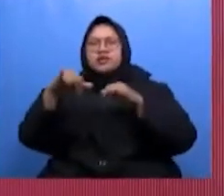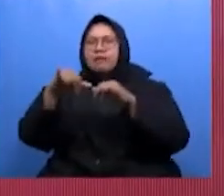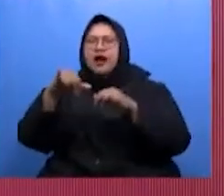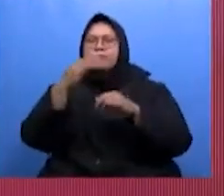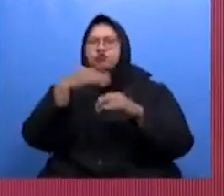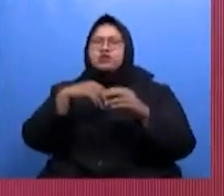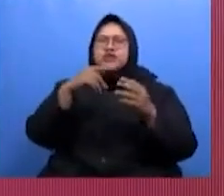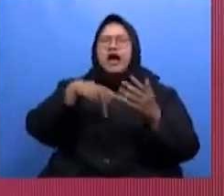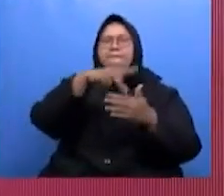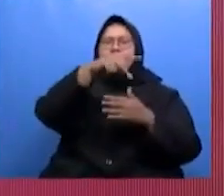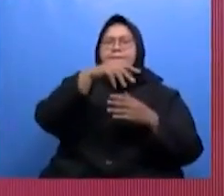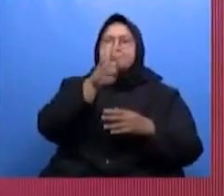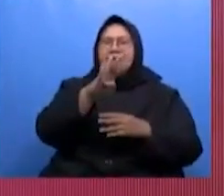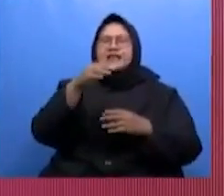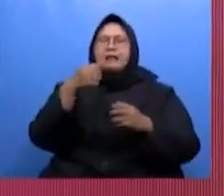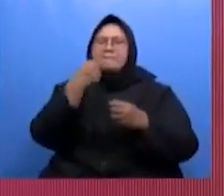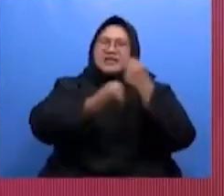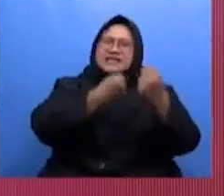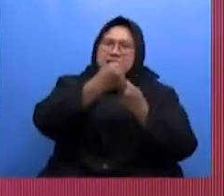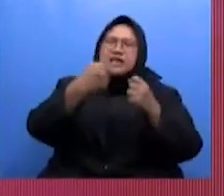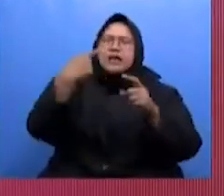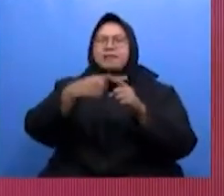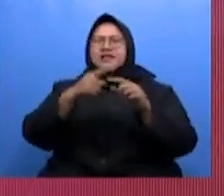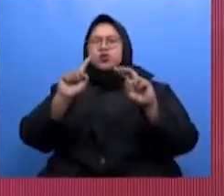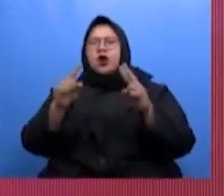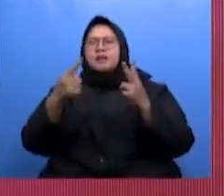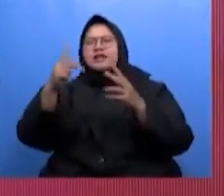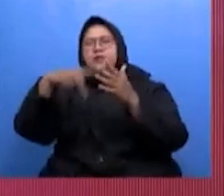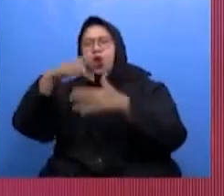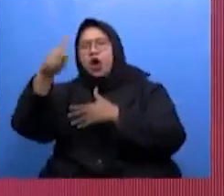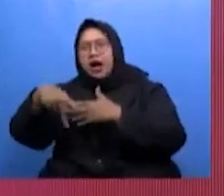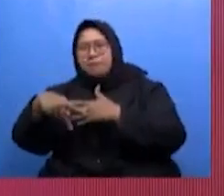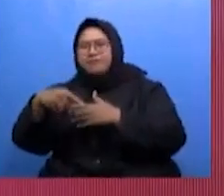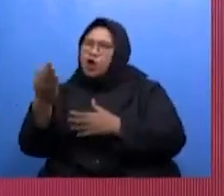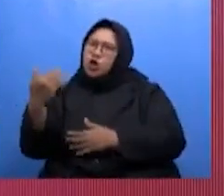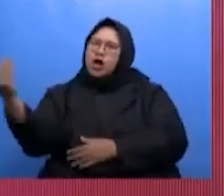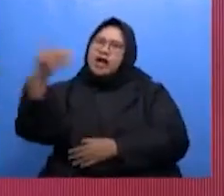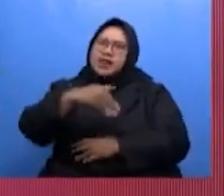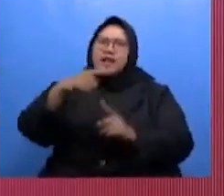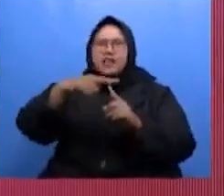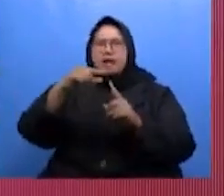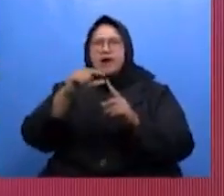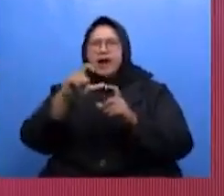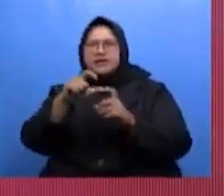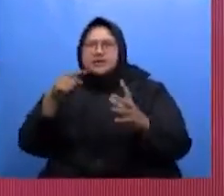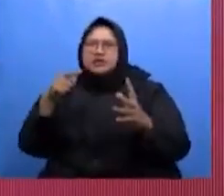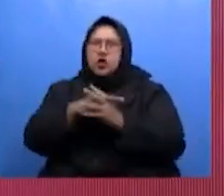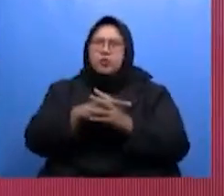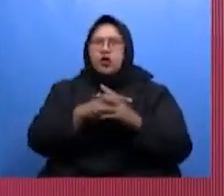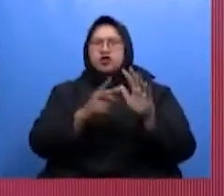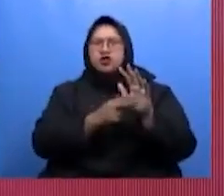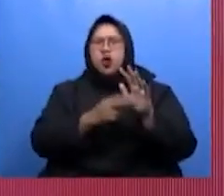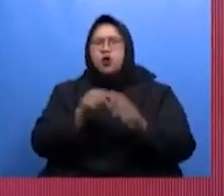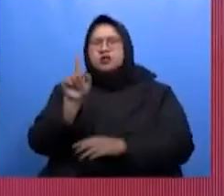dan juga 12 misi empat misi dan juga 12 program datang ke TPS untuk selalu memilih Airin ad